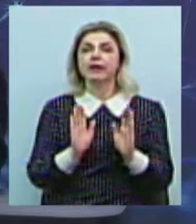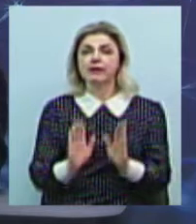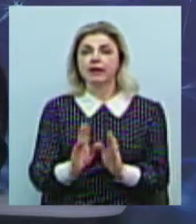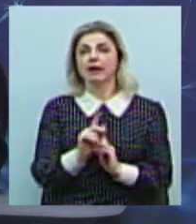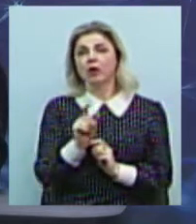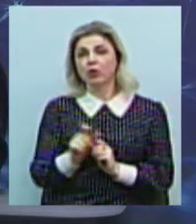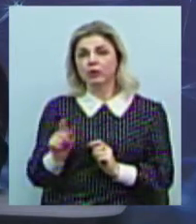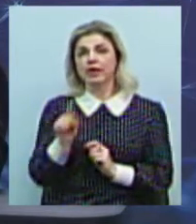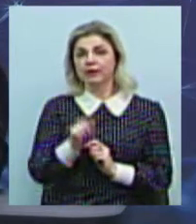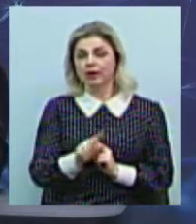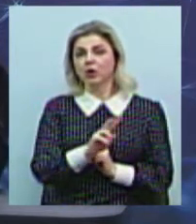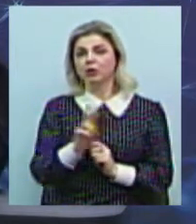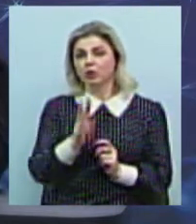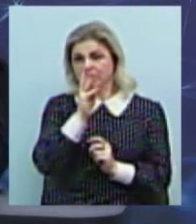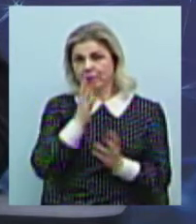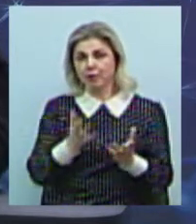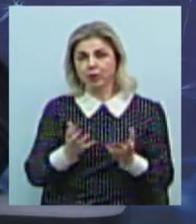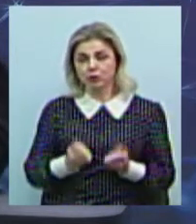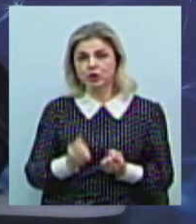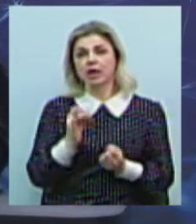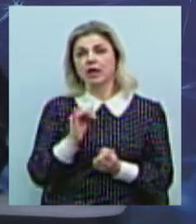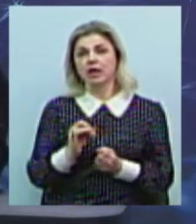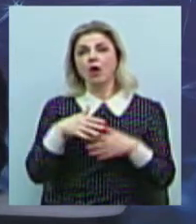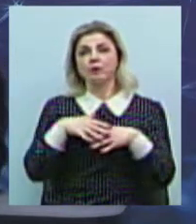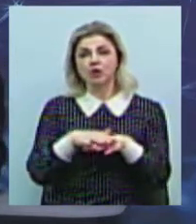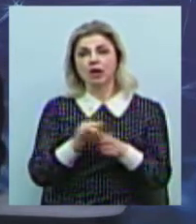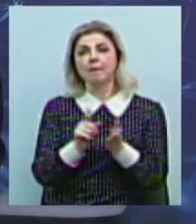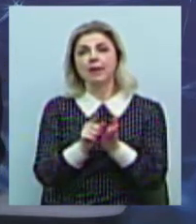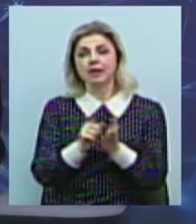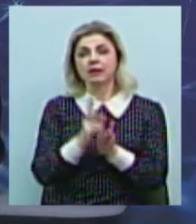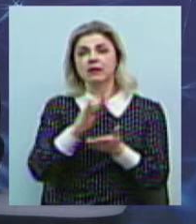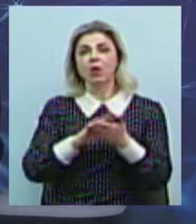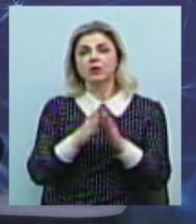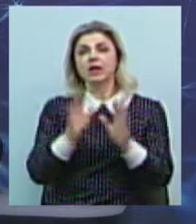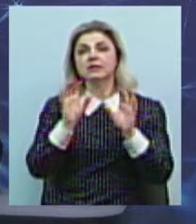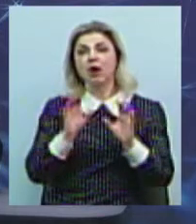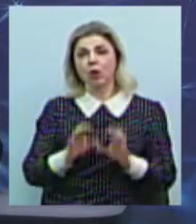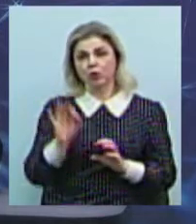ті особи, які отримують заробітну плату і обчислена пенсія на умовах закону про